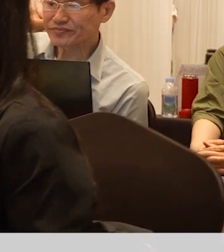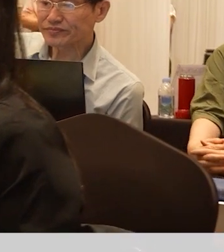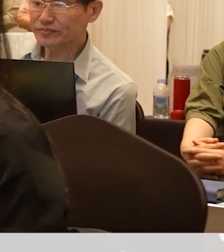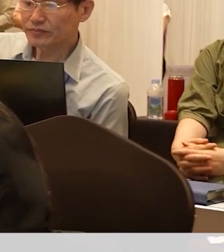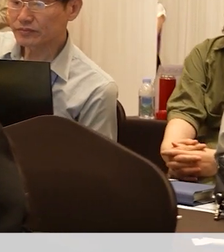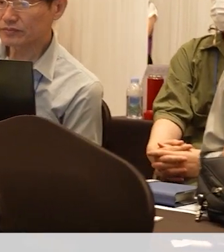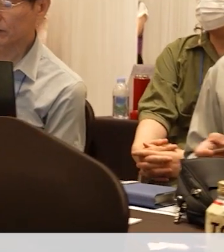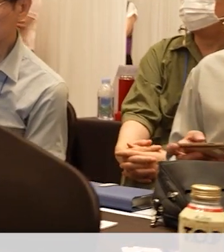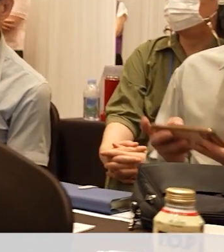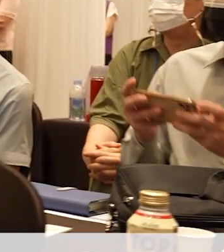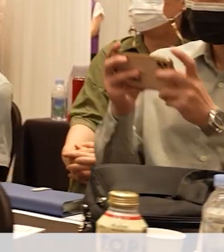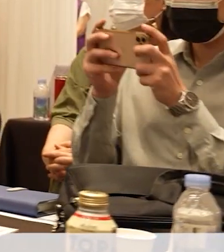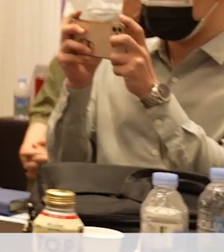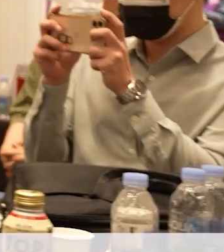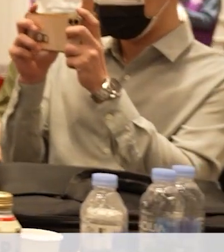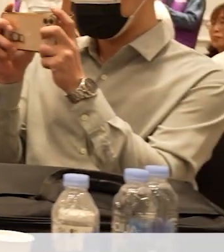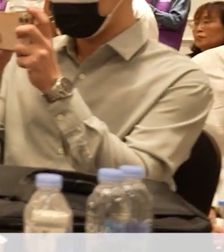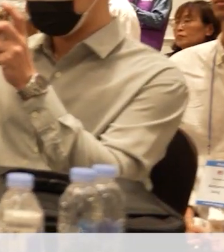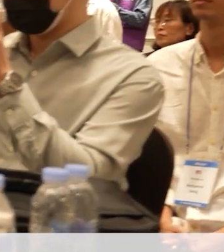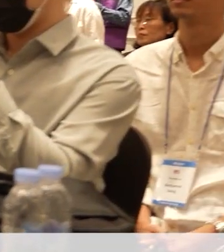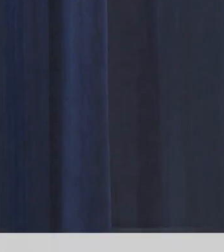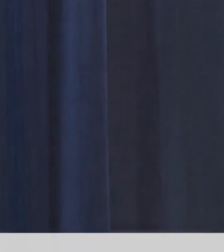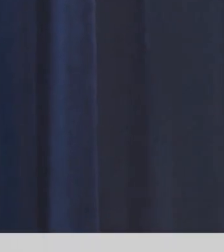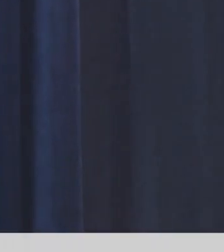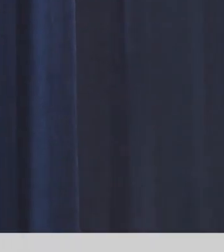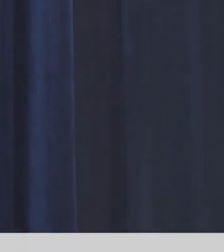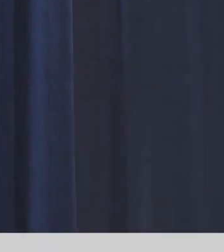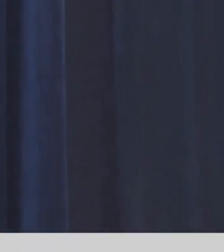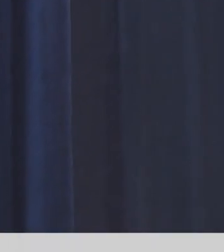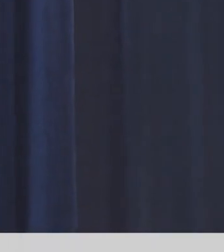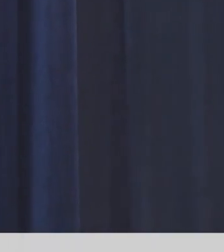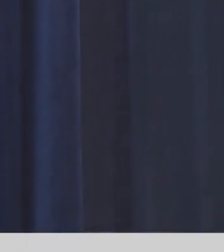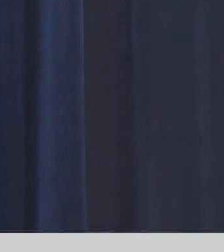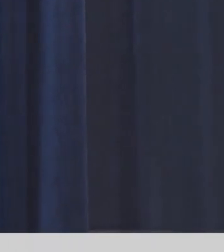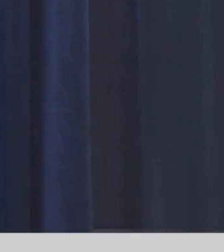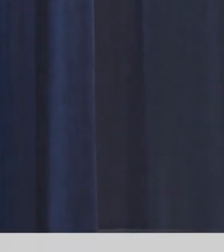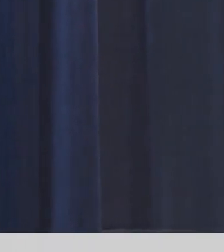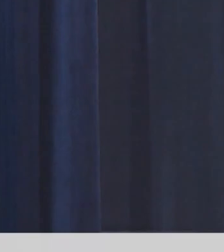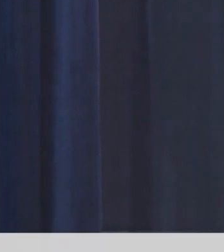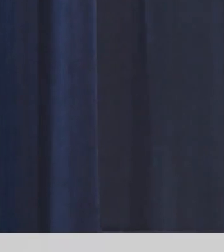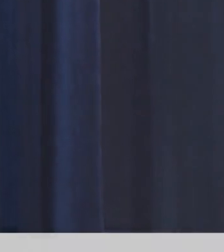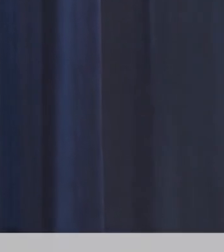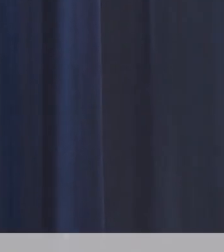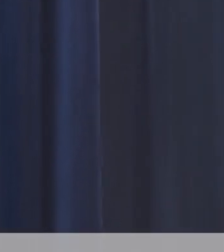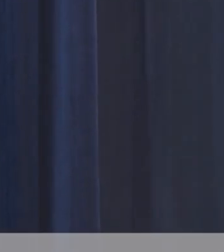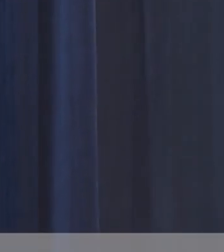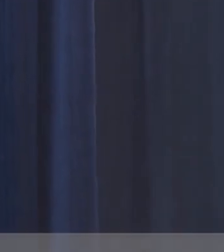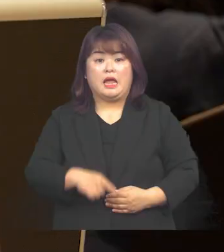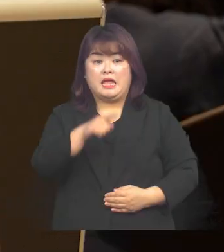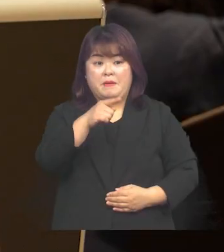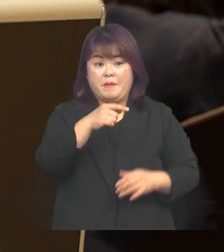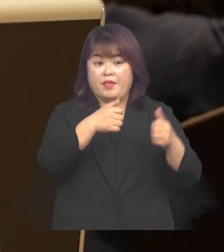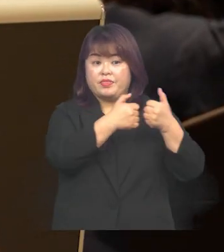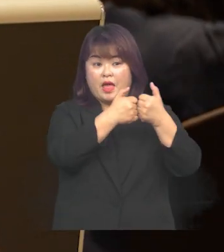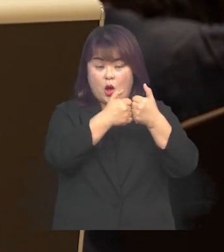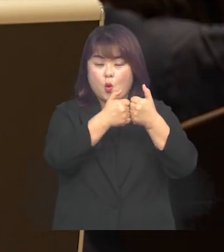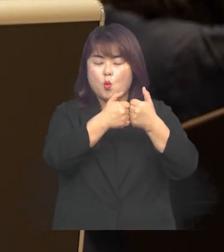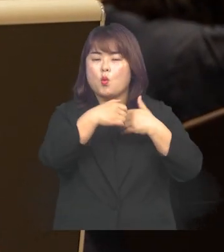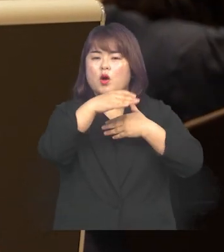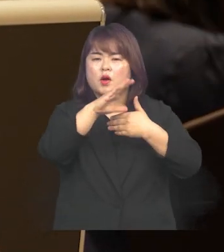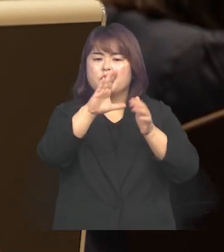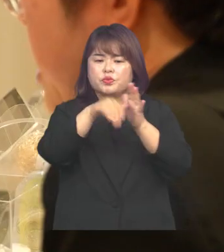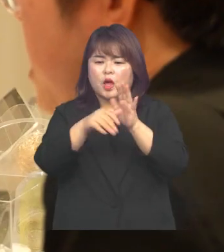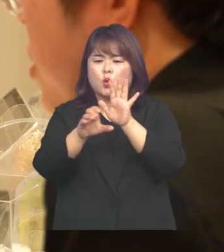I think you can learn more about Yongin through this event. 이번